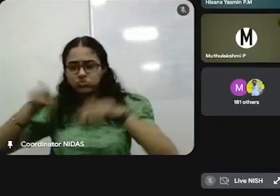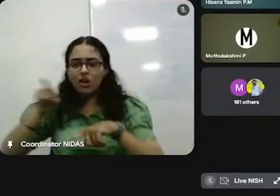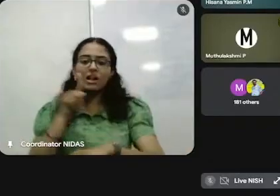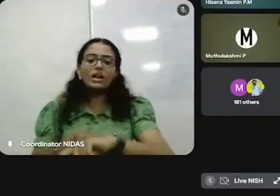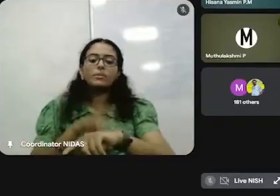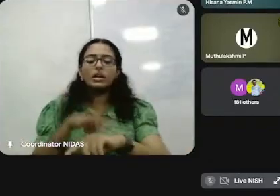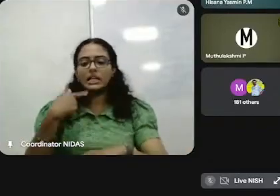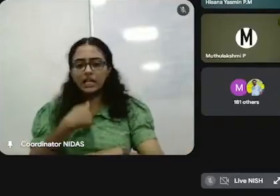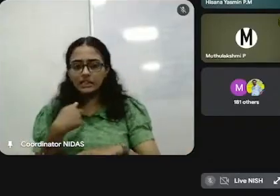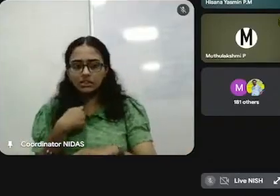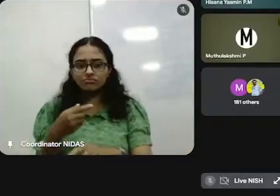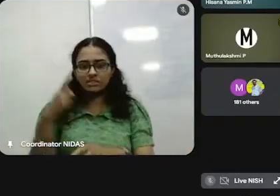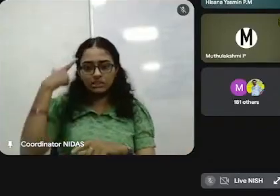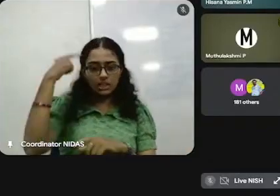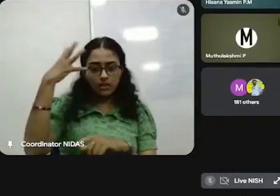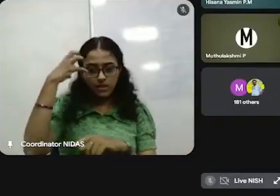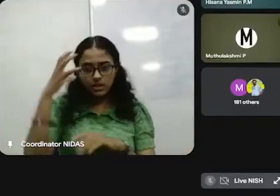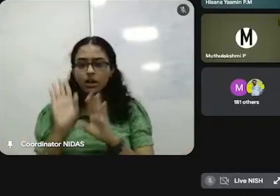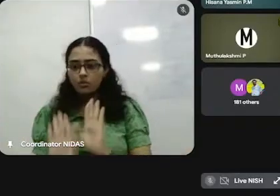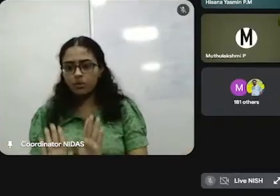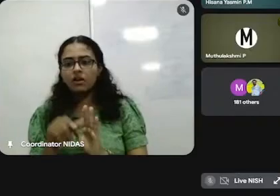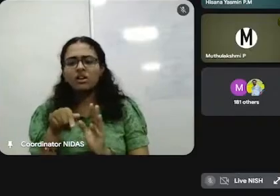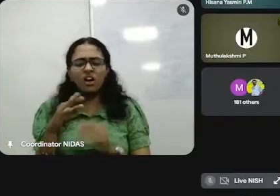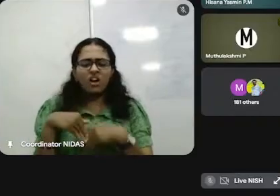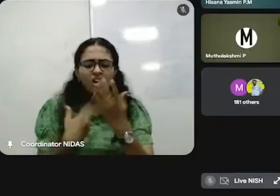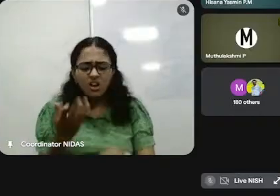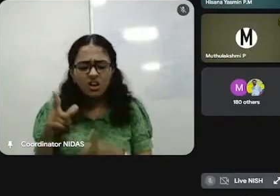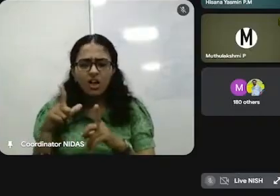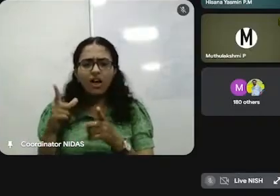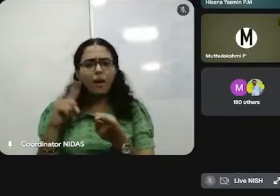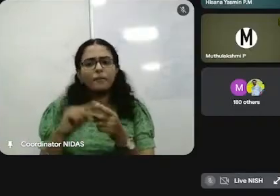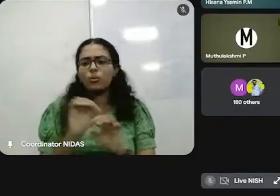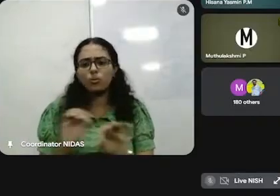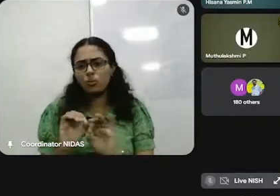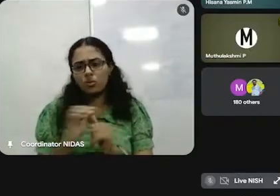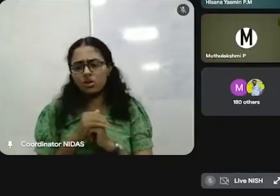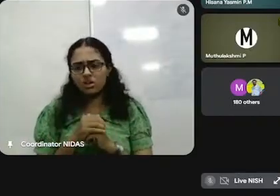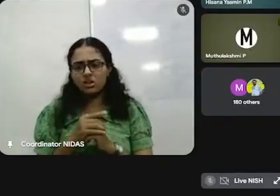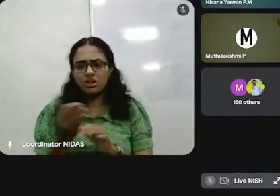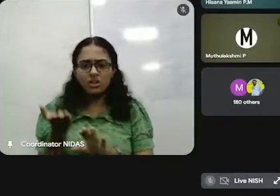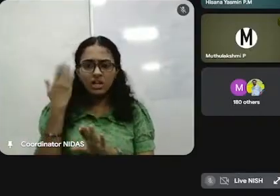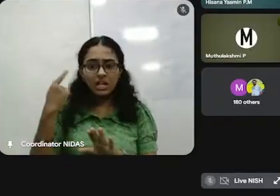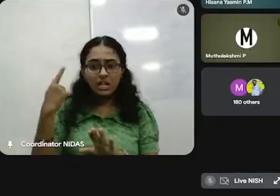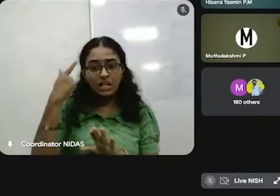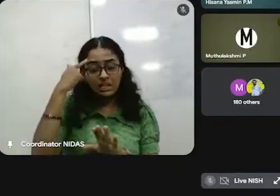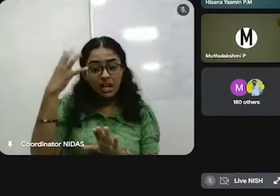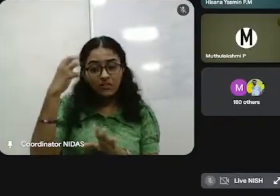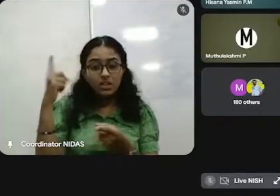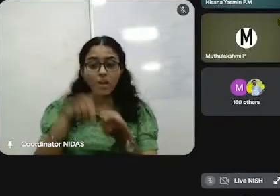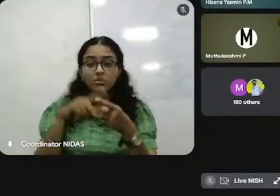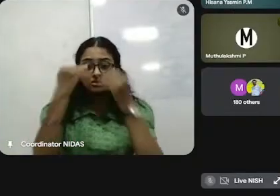അതിന്റെ മെഡിസിൻ കഴിച്ചു, എന്നാലും ഈ പ്രശ്നം ഉണ്ടായിട്ടില്ല. ഈ ഒരു കുറച്ചു മുന്നേ ഞാൻ ഇങ്ങനെ തലവേദന വരുമ്പോ ഈ ഷാള് കെട്ടലുണ്ടായിരുന്നു, അന്നേരമാണ്